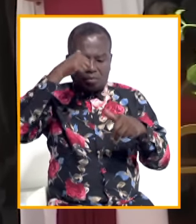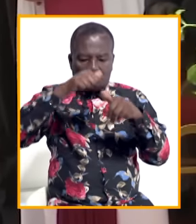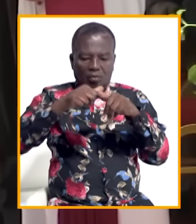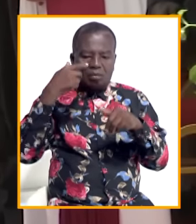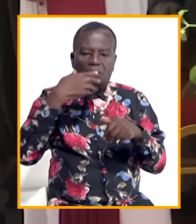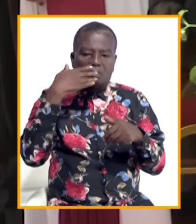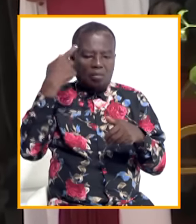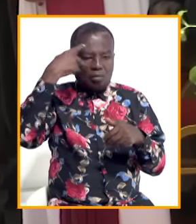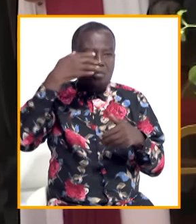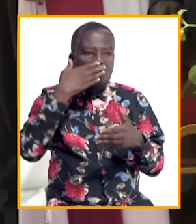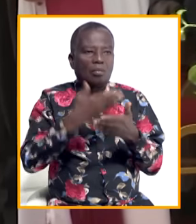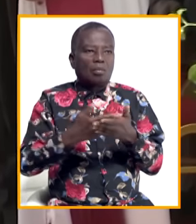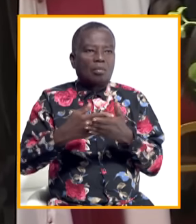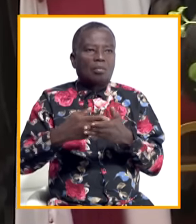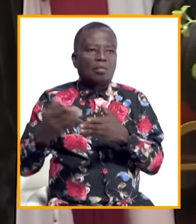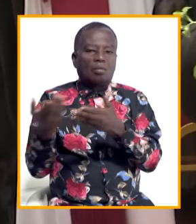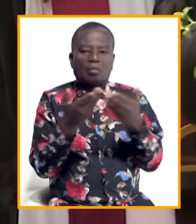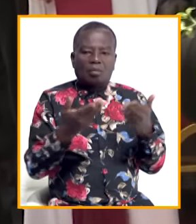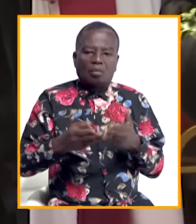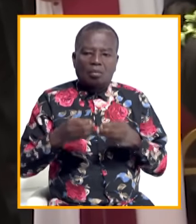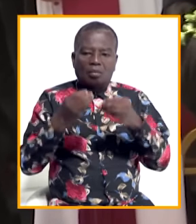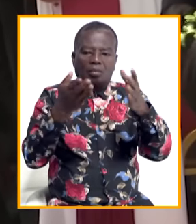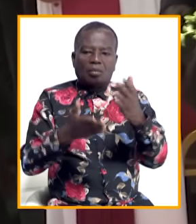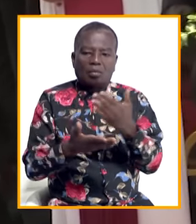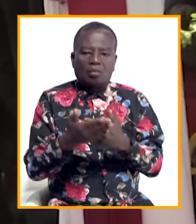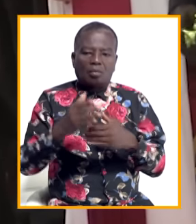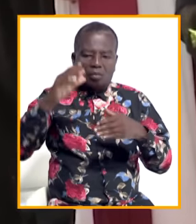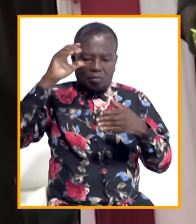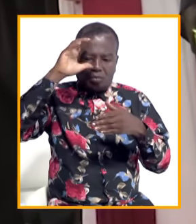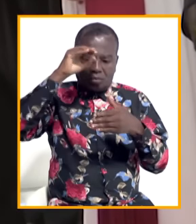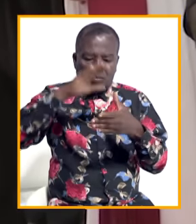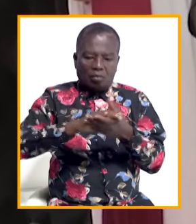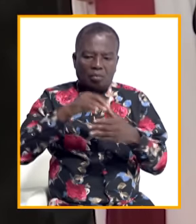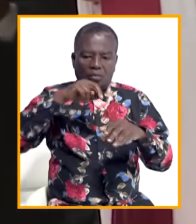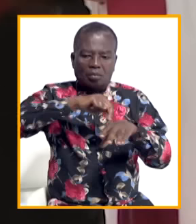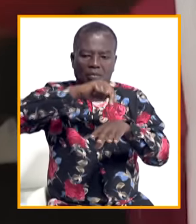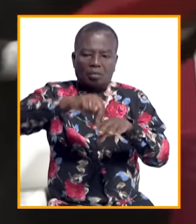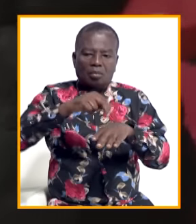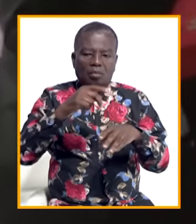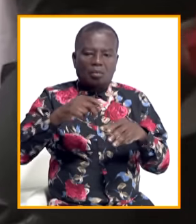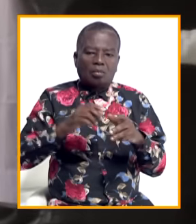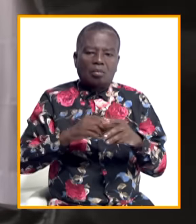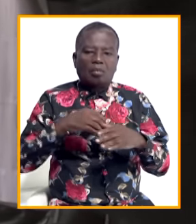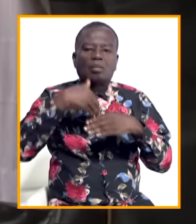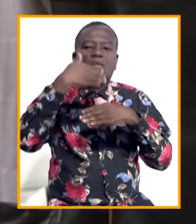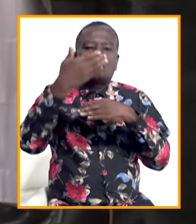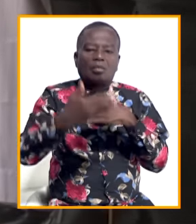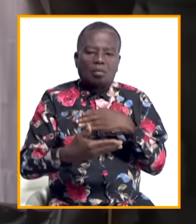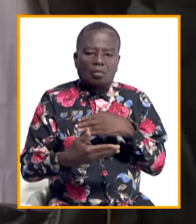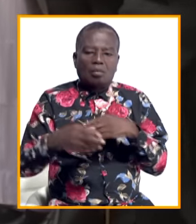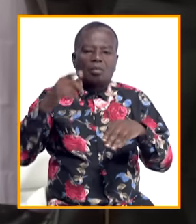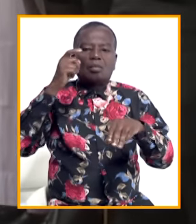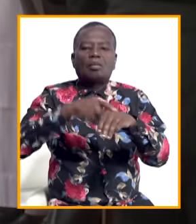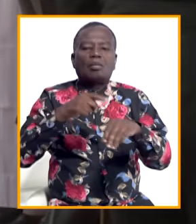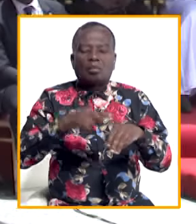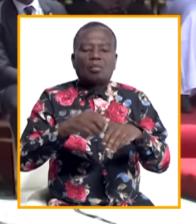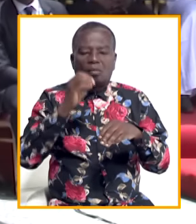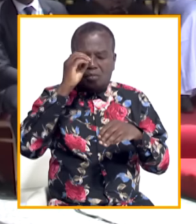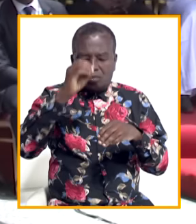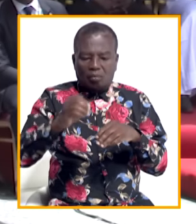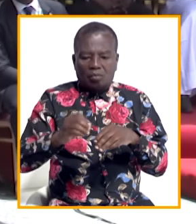les bons et loyaux services rendus par son époux à la nation. Puis, le moment officiel de la séparation et des